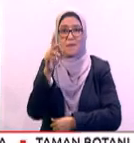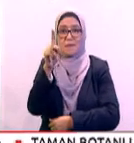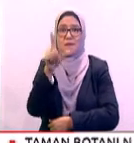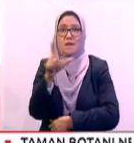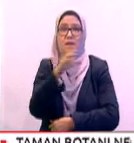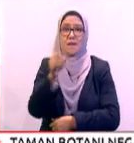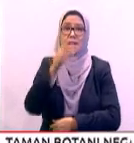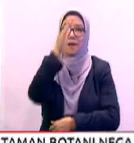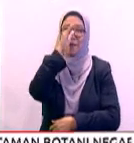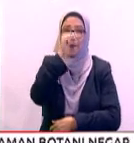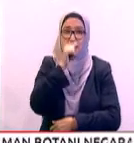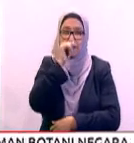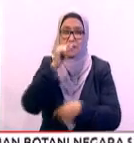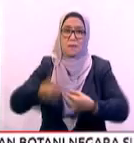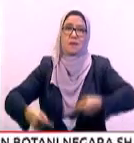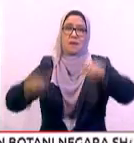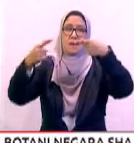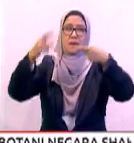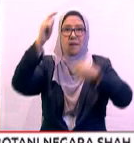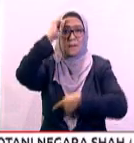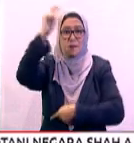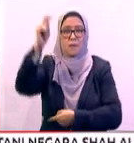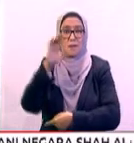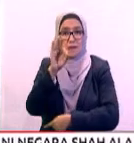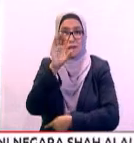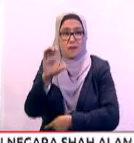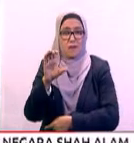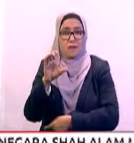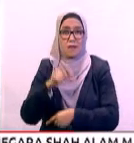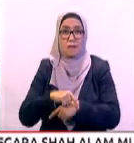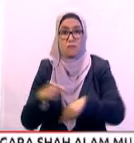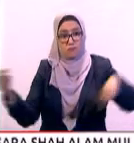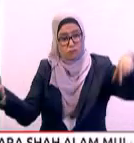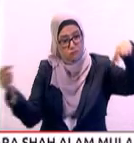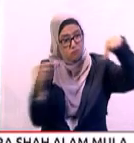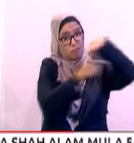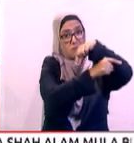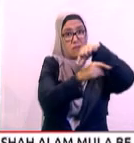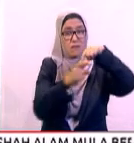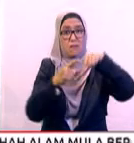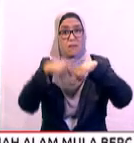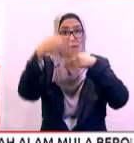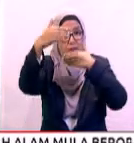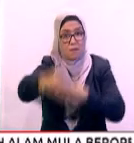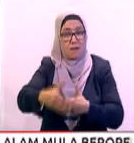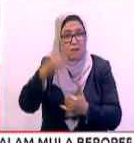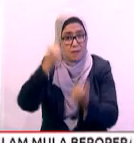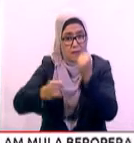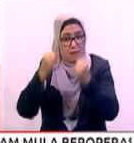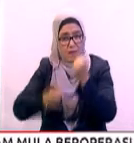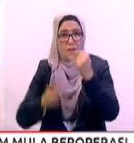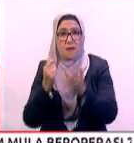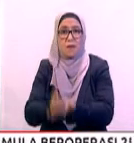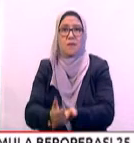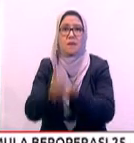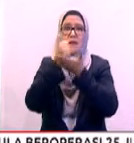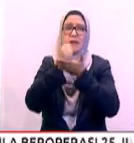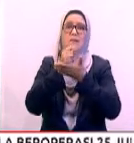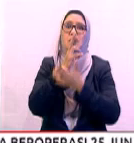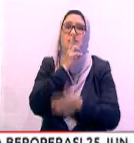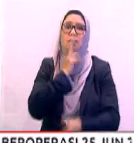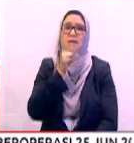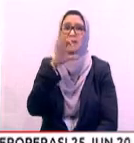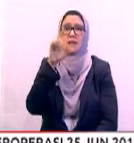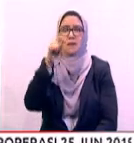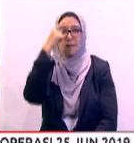menentang Terengganu FC. Ya, jaringan penalti pada minit-minit akhir membantu The Red Giants mencatat kemenangan tipis 2-1 ke atas